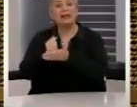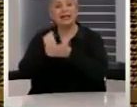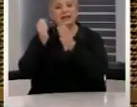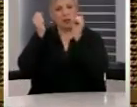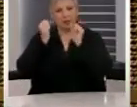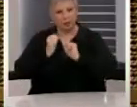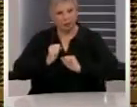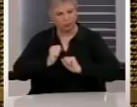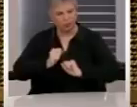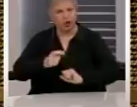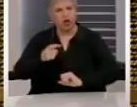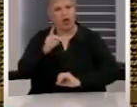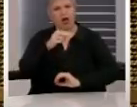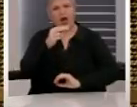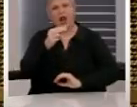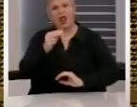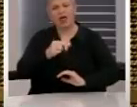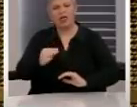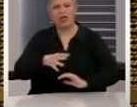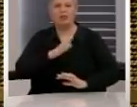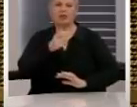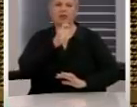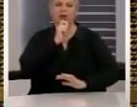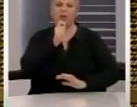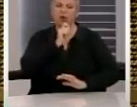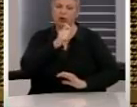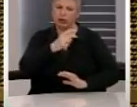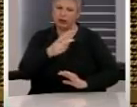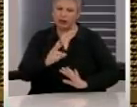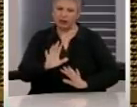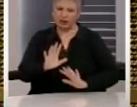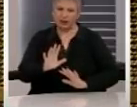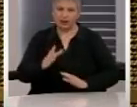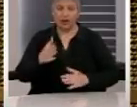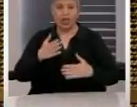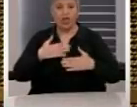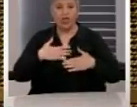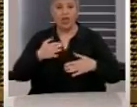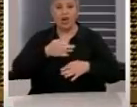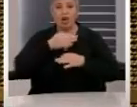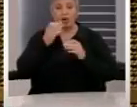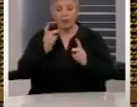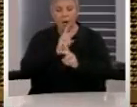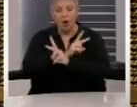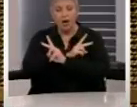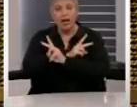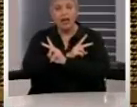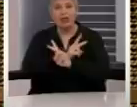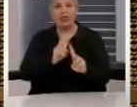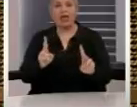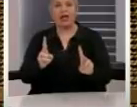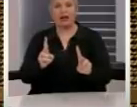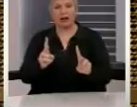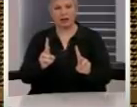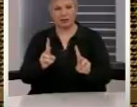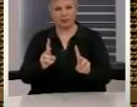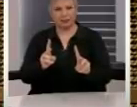άλλα θέματα είναι θέματα της πολιτικής σας, αναφερθήκατε. Θέλω να είμαι πάρα πολύ σαφής,